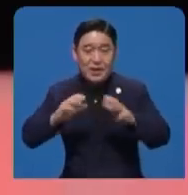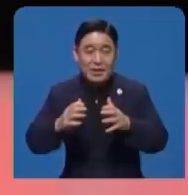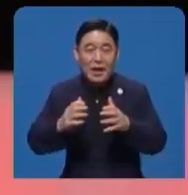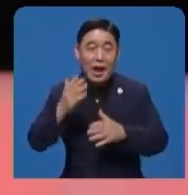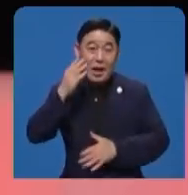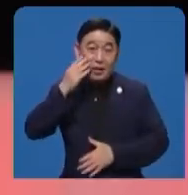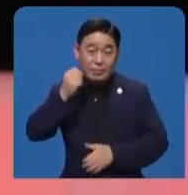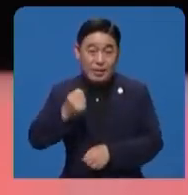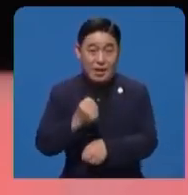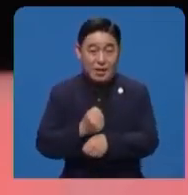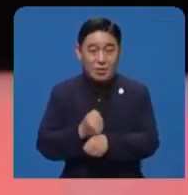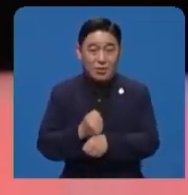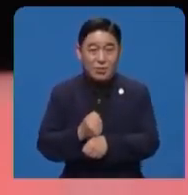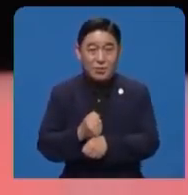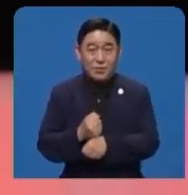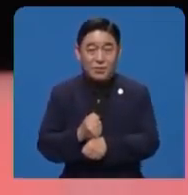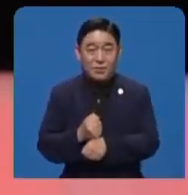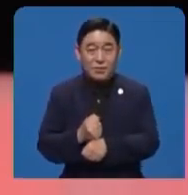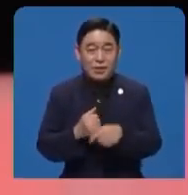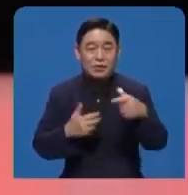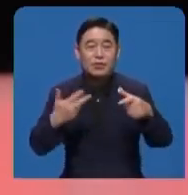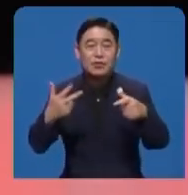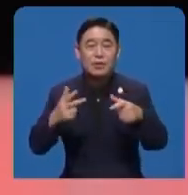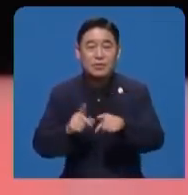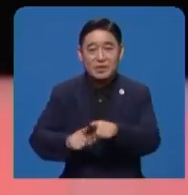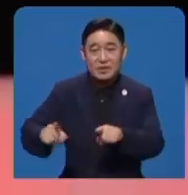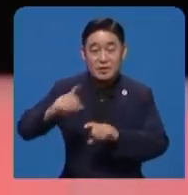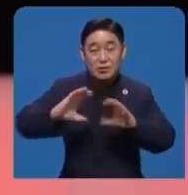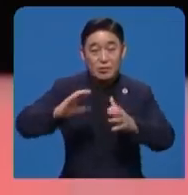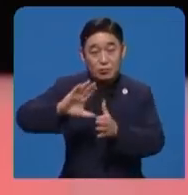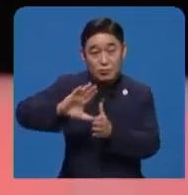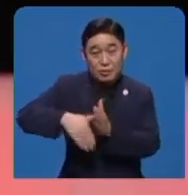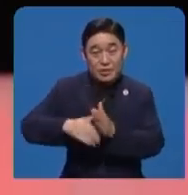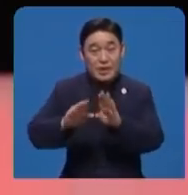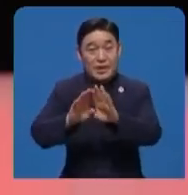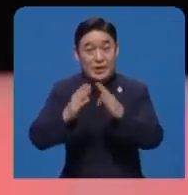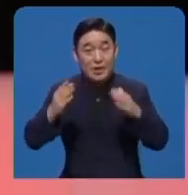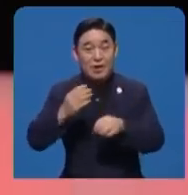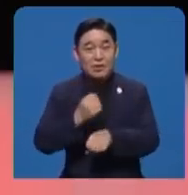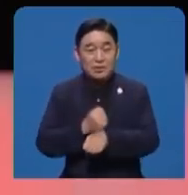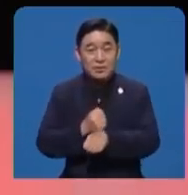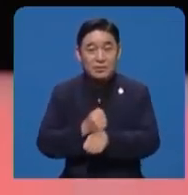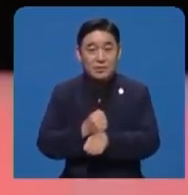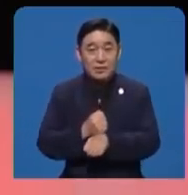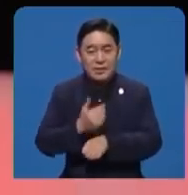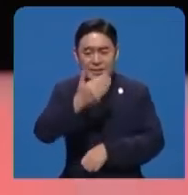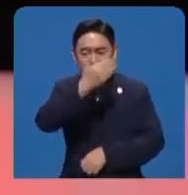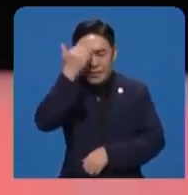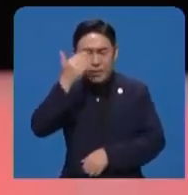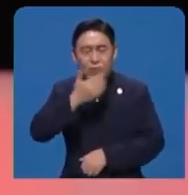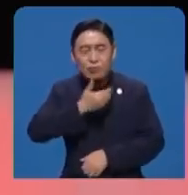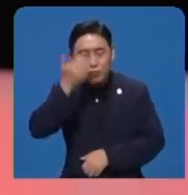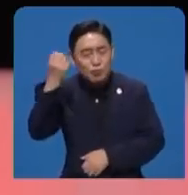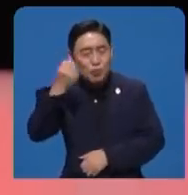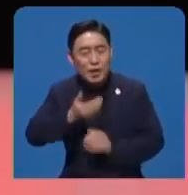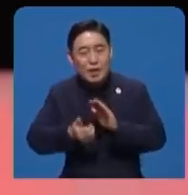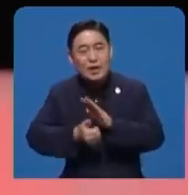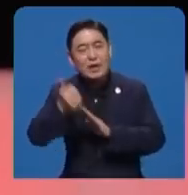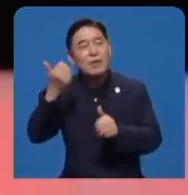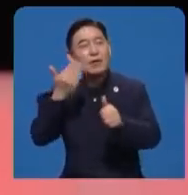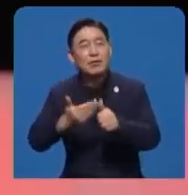나라를 정상화시키고 G7 선진국 시대를 열도록 하겠습니다. 청년에게는 꿈과 희망을